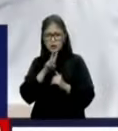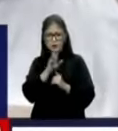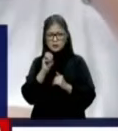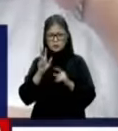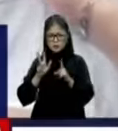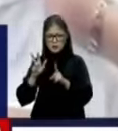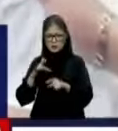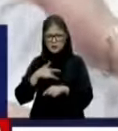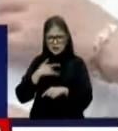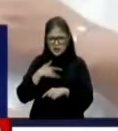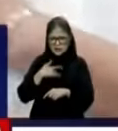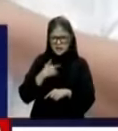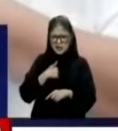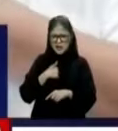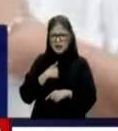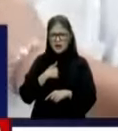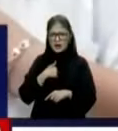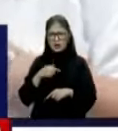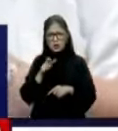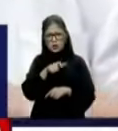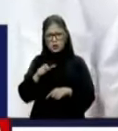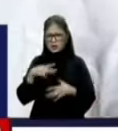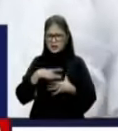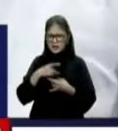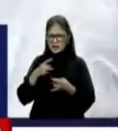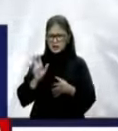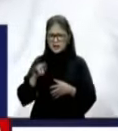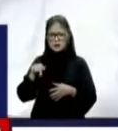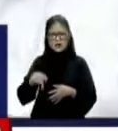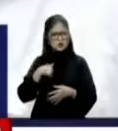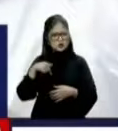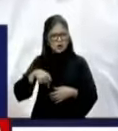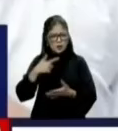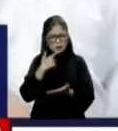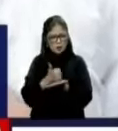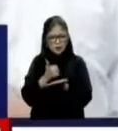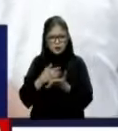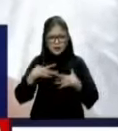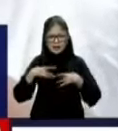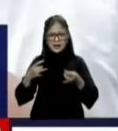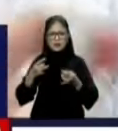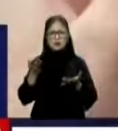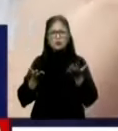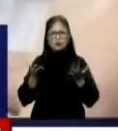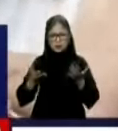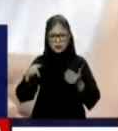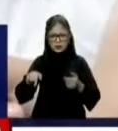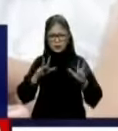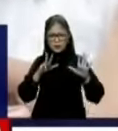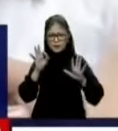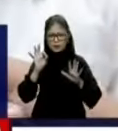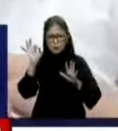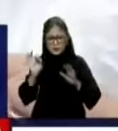rasa tidak setinggi sekarang. Antusiasmenya sangat luar biasa saya perhatikan. mungkin ini bisa di atas 80%